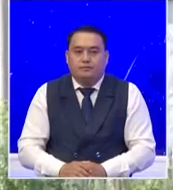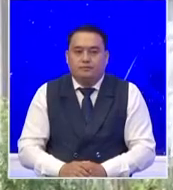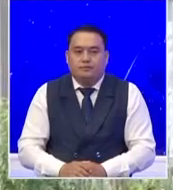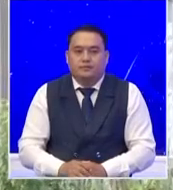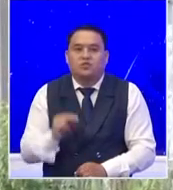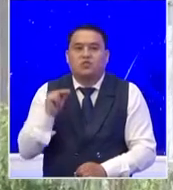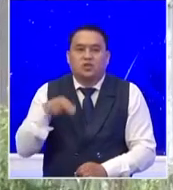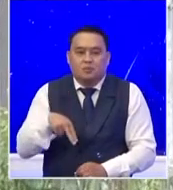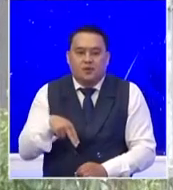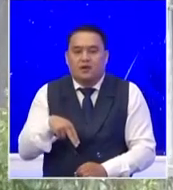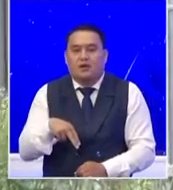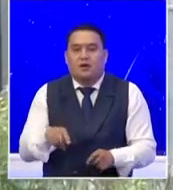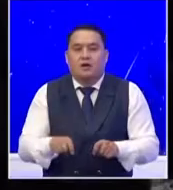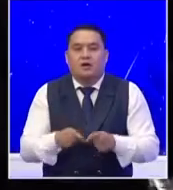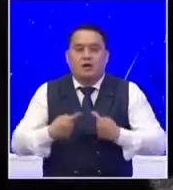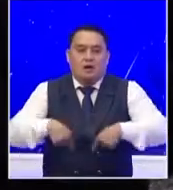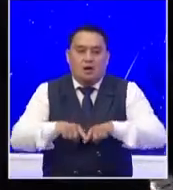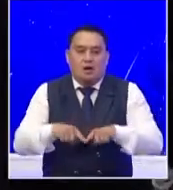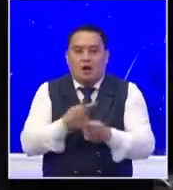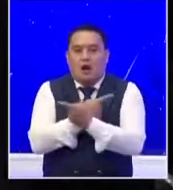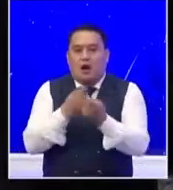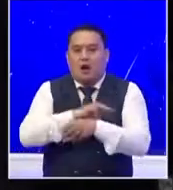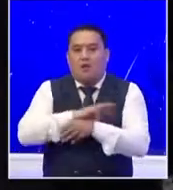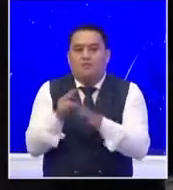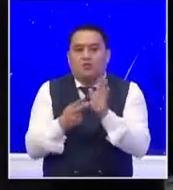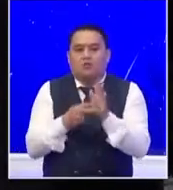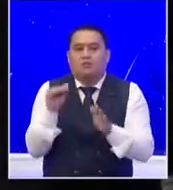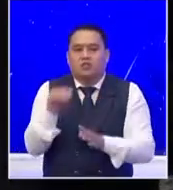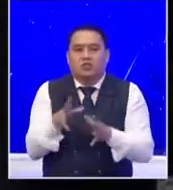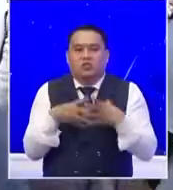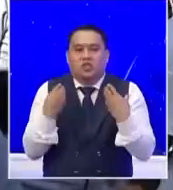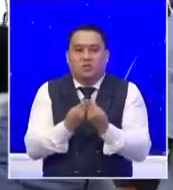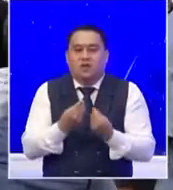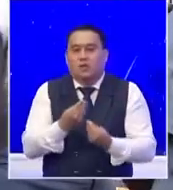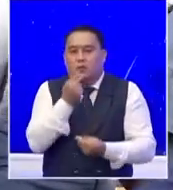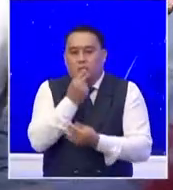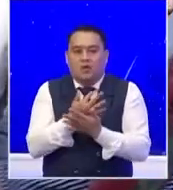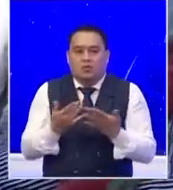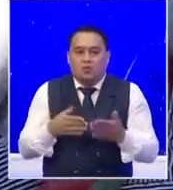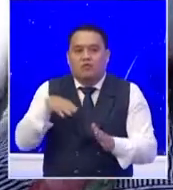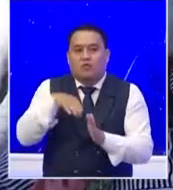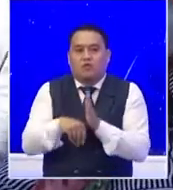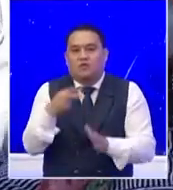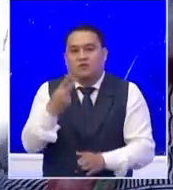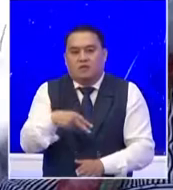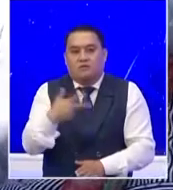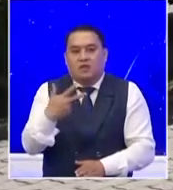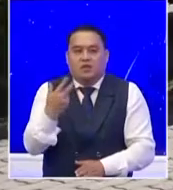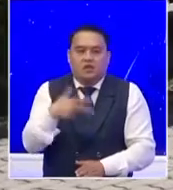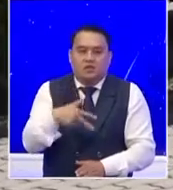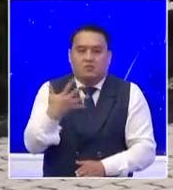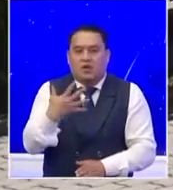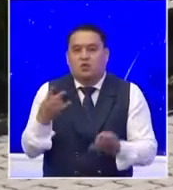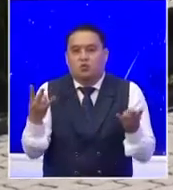момента чрезвычайного положения организаторы уже обеспечили 8 тысяч семей продуктовыми наборами. Каждый входит по 25-35 килограммов